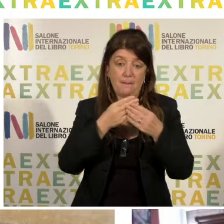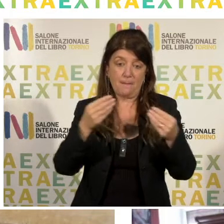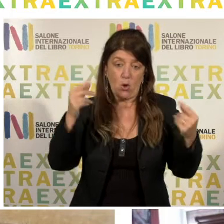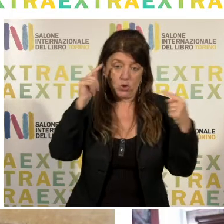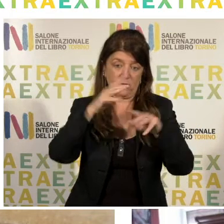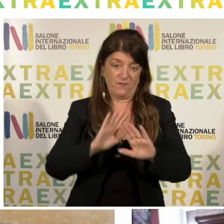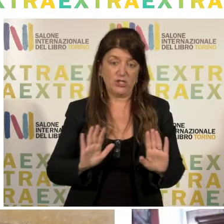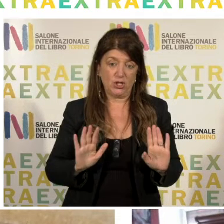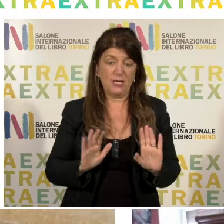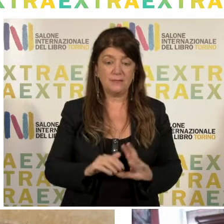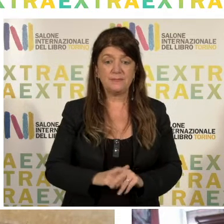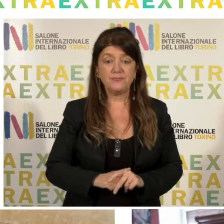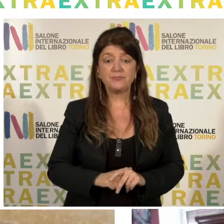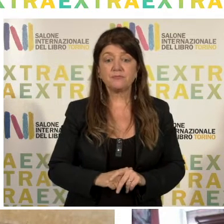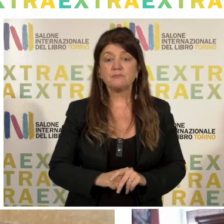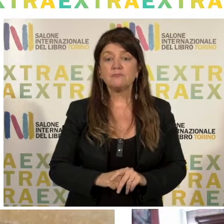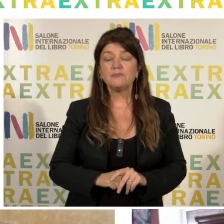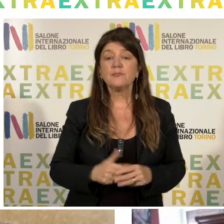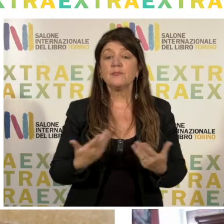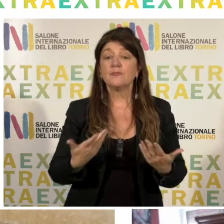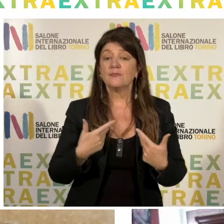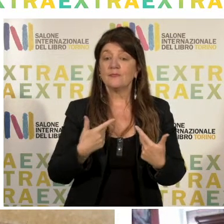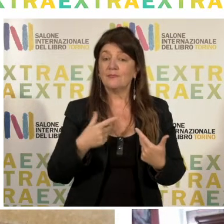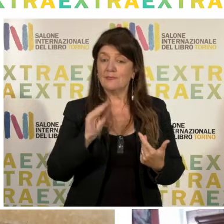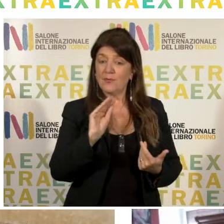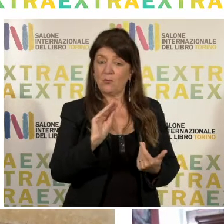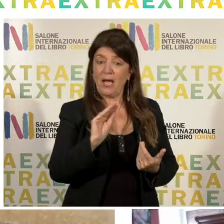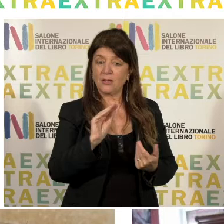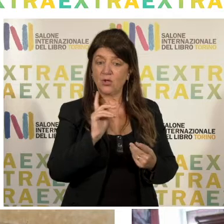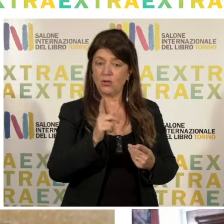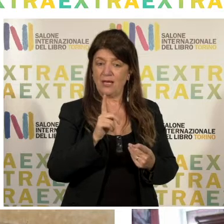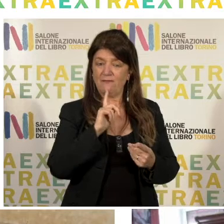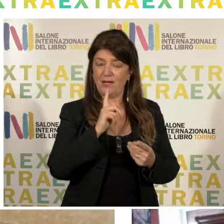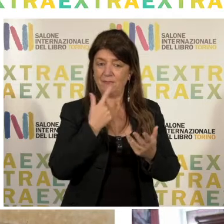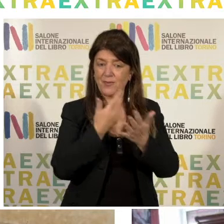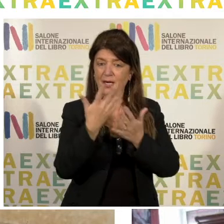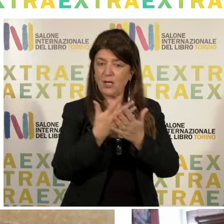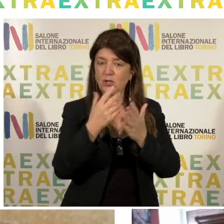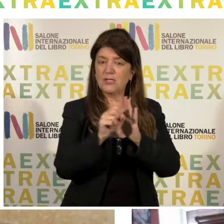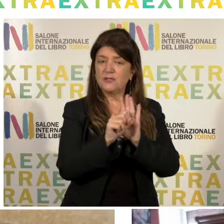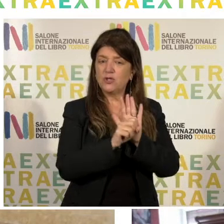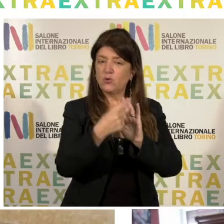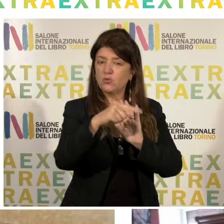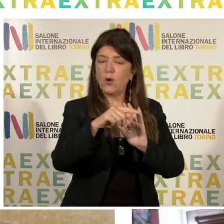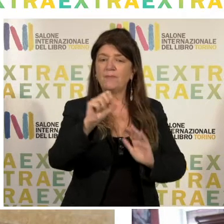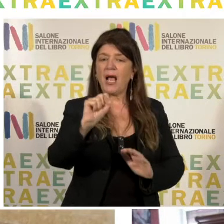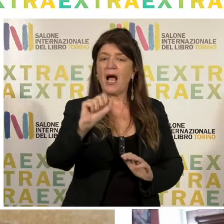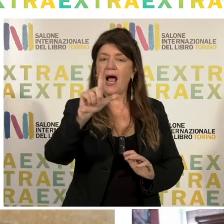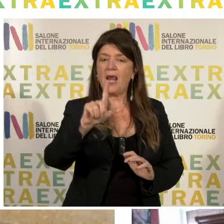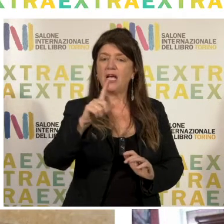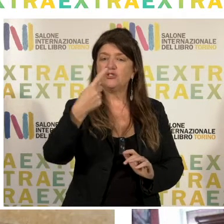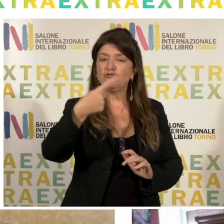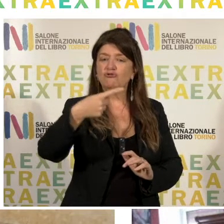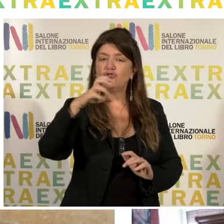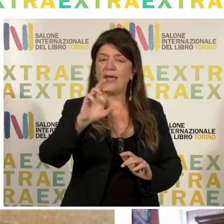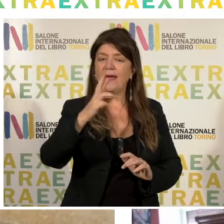di arrivare all'Algeria, che naturalmente è stato sempre una presenza fondamentale nella vita di